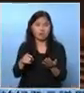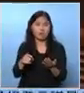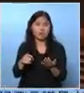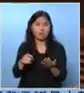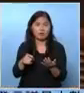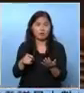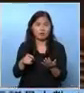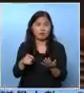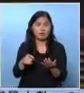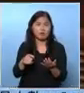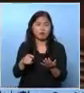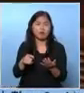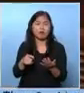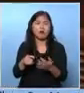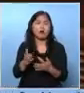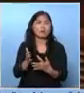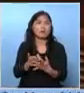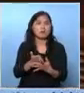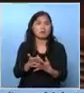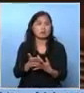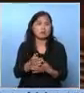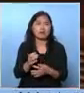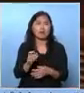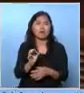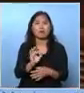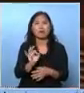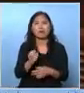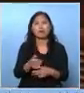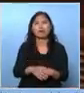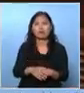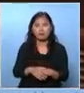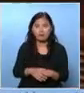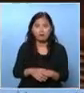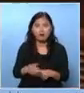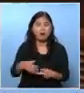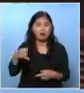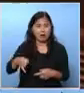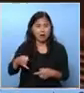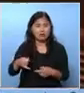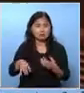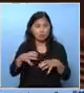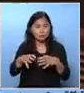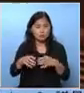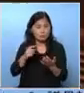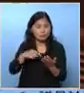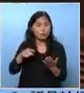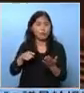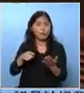別唔單止係不大，簡直係下次會議通過係利多於弊添啊！